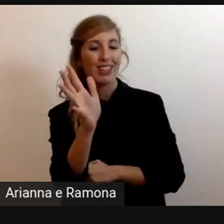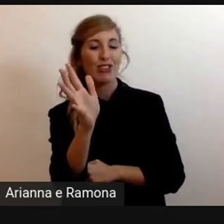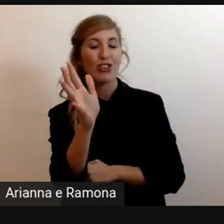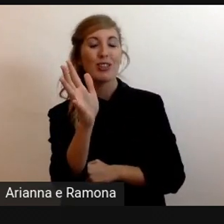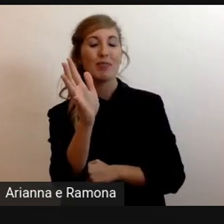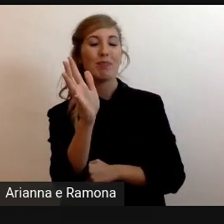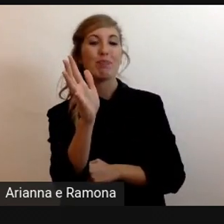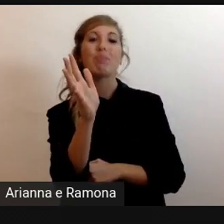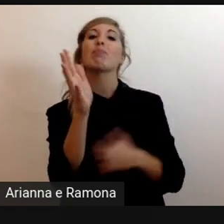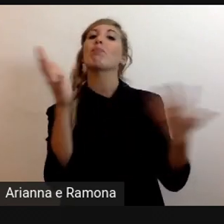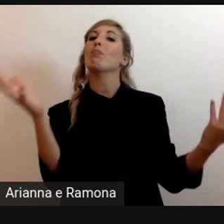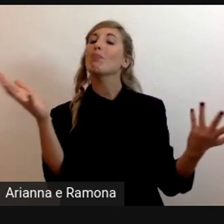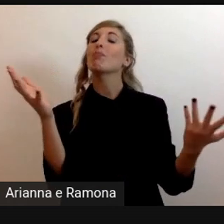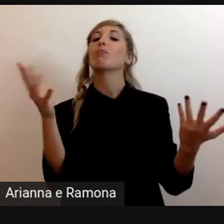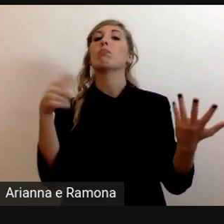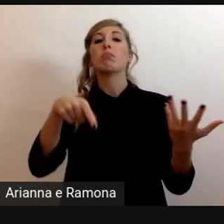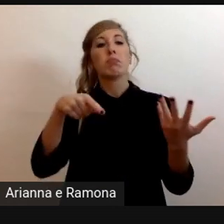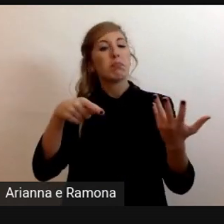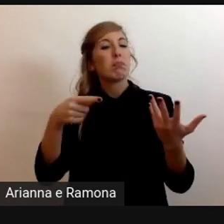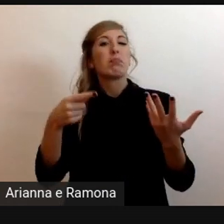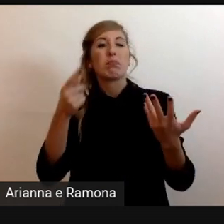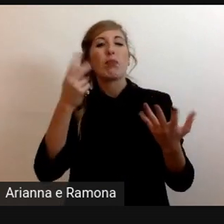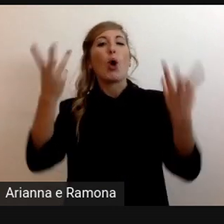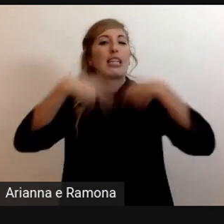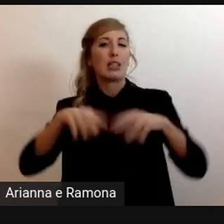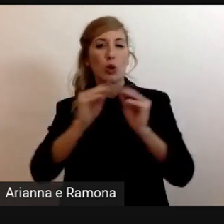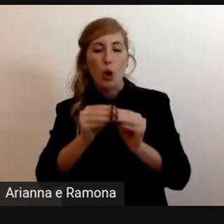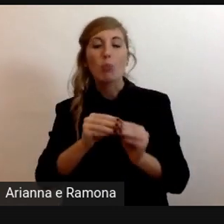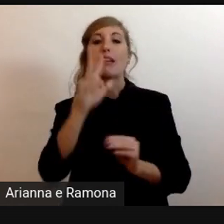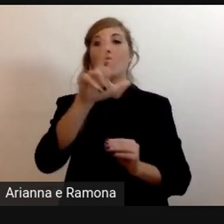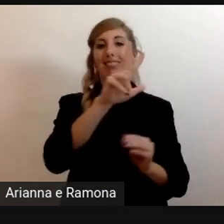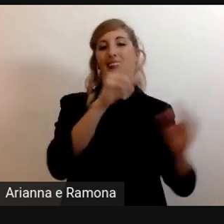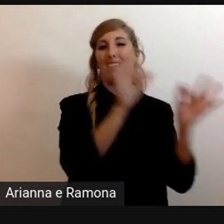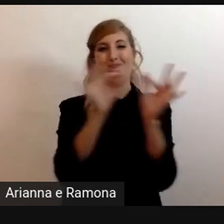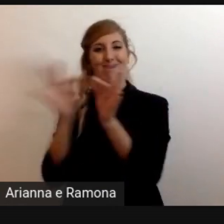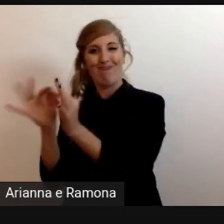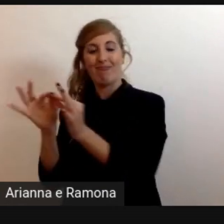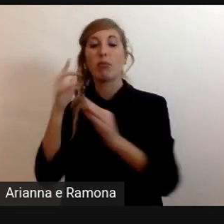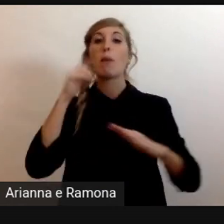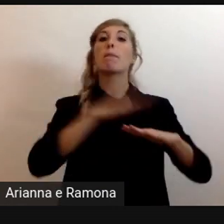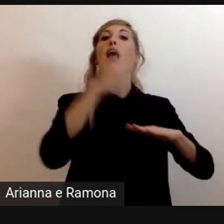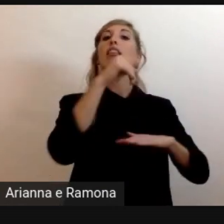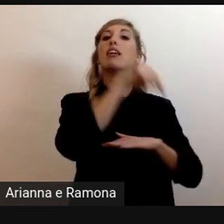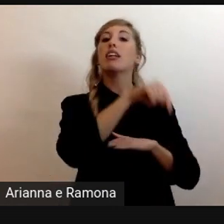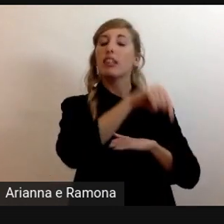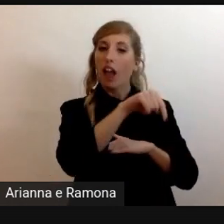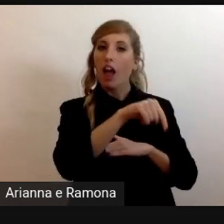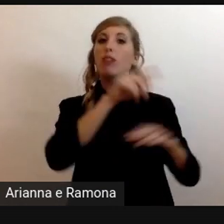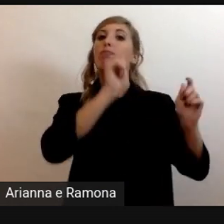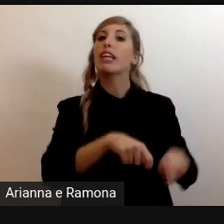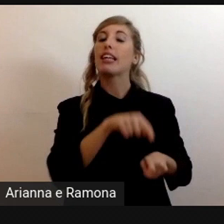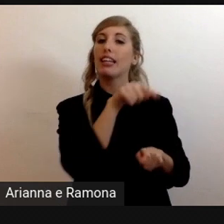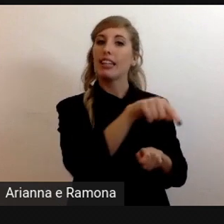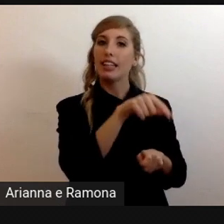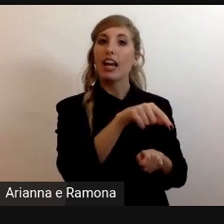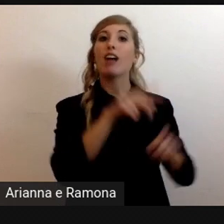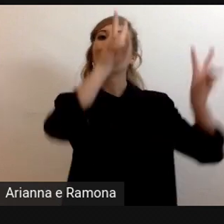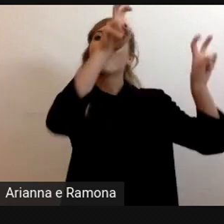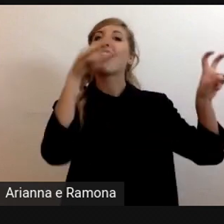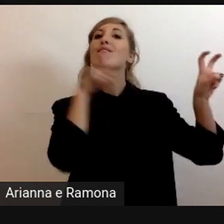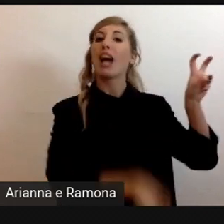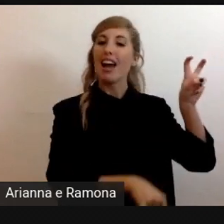si sviluppa attraverso tre importanti talk si inizia al mattino con inferno